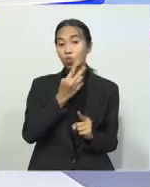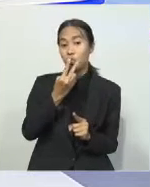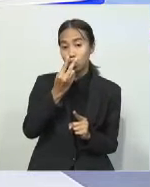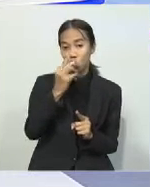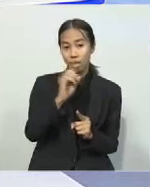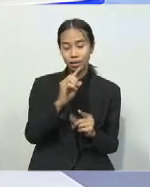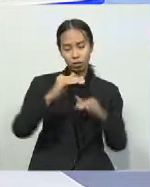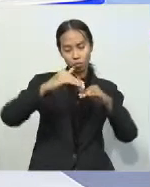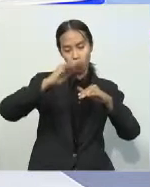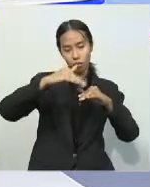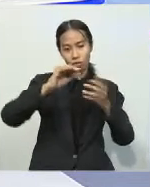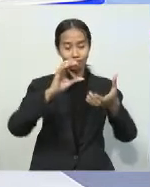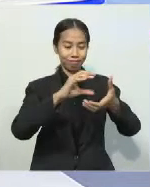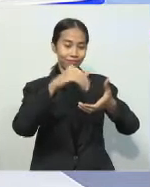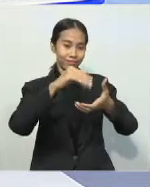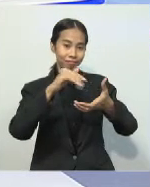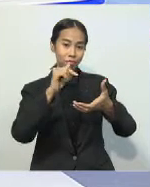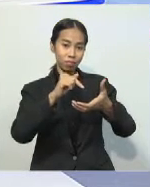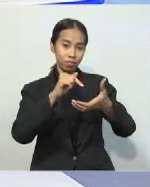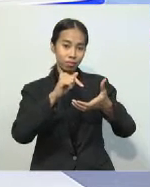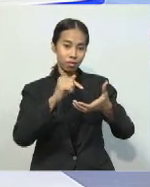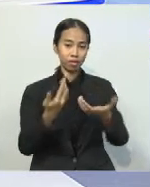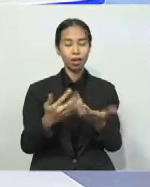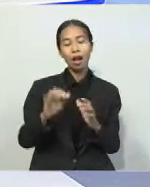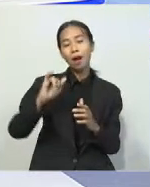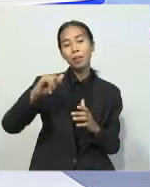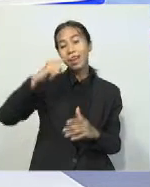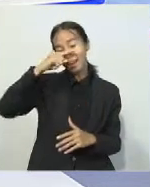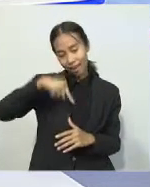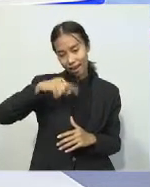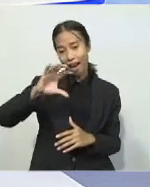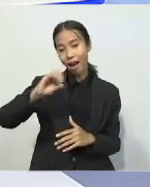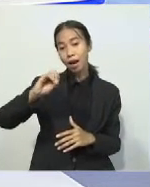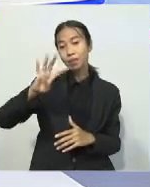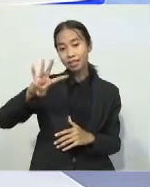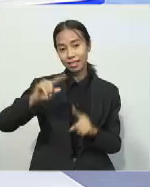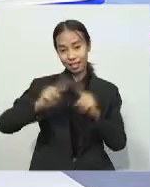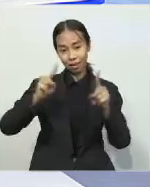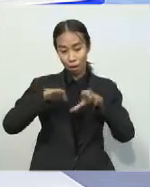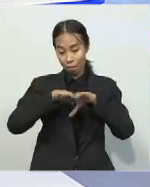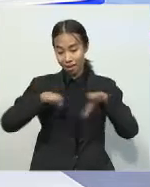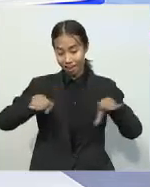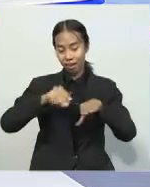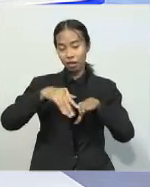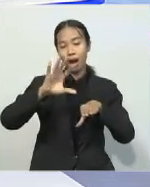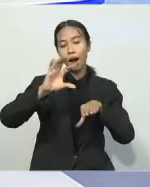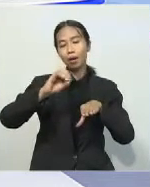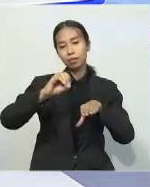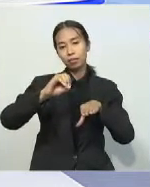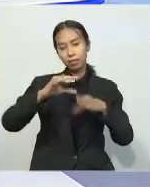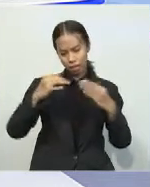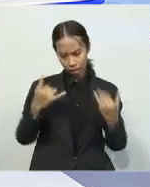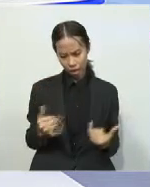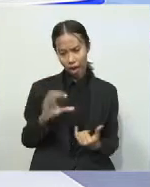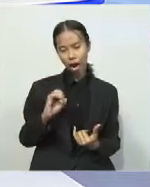นะคะซึ่ง PM 2.5 เนี่ยอย่างเขตพญาไทอยู่ที่54ซึ่งเกณฑ์มาตรฐานจะอยู่ที่50ดังนั้น